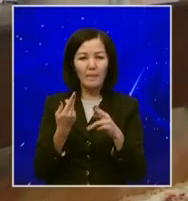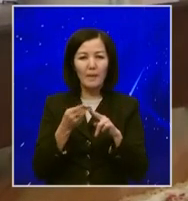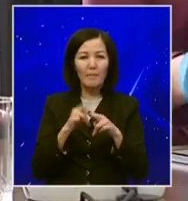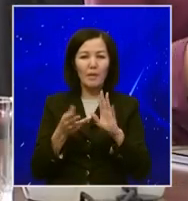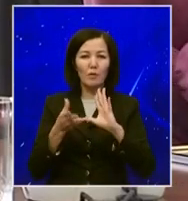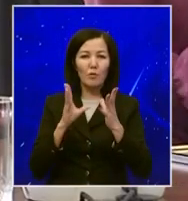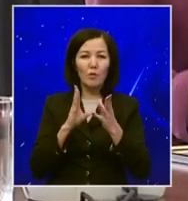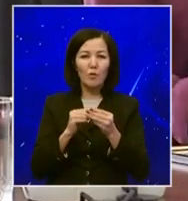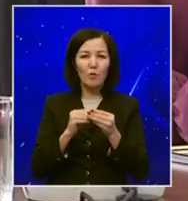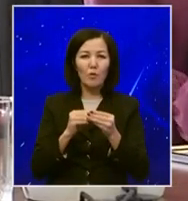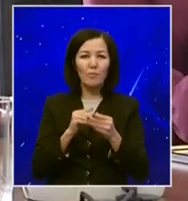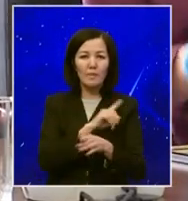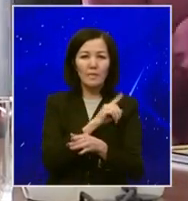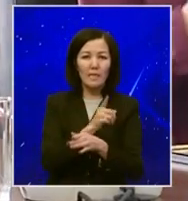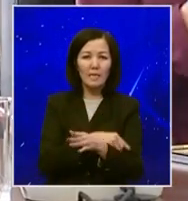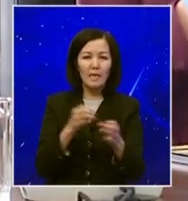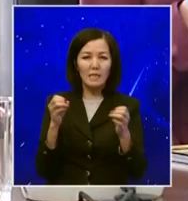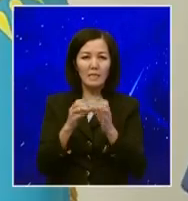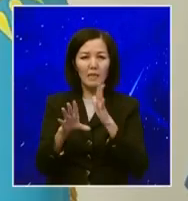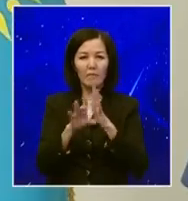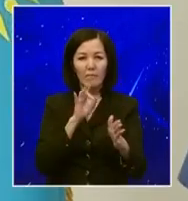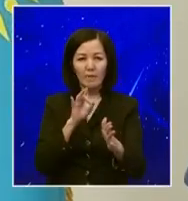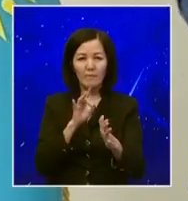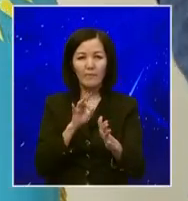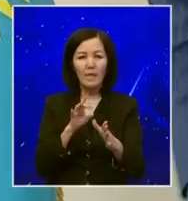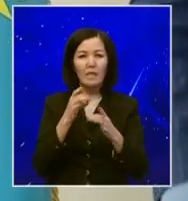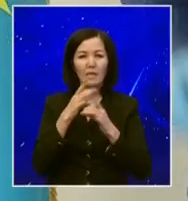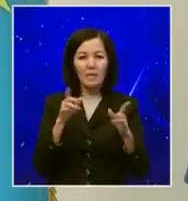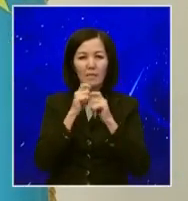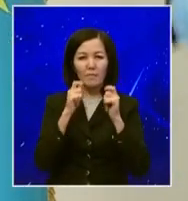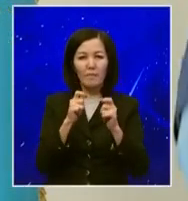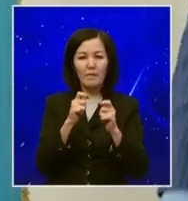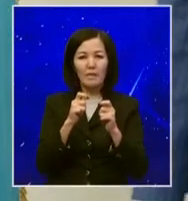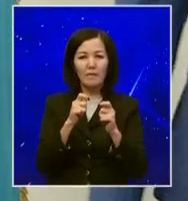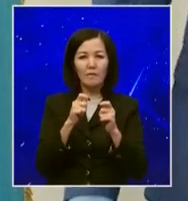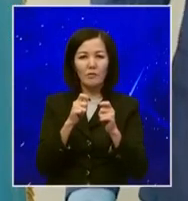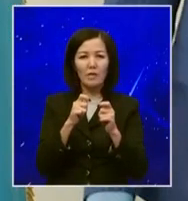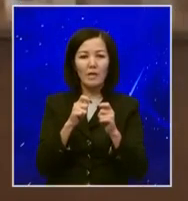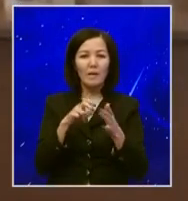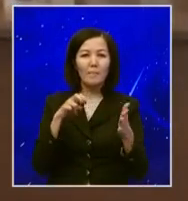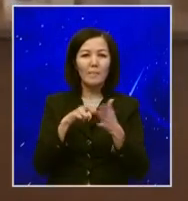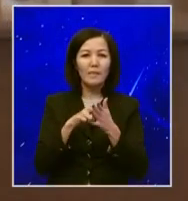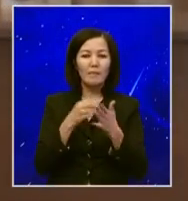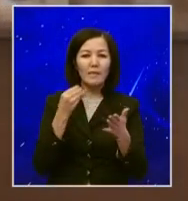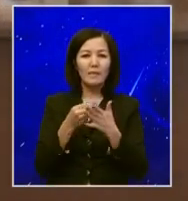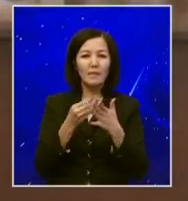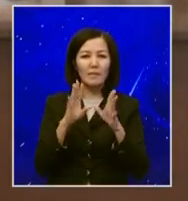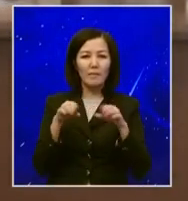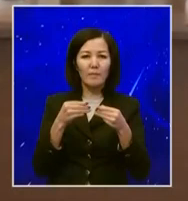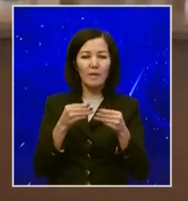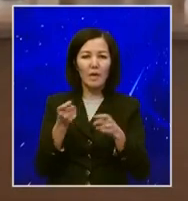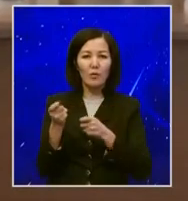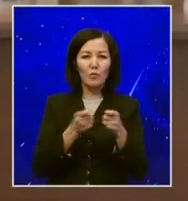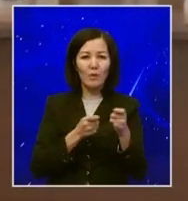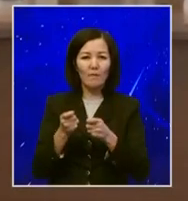конкурса определилась сильнейшая десятка участников. На торжественном награждении победителям вручили благодарственные письма и